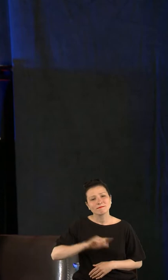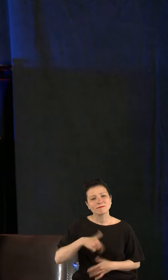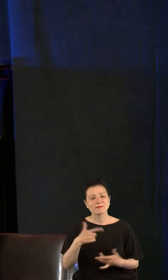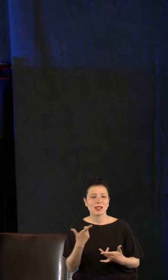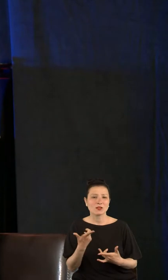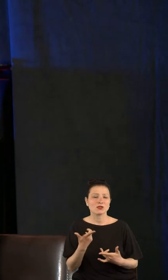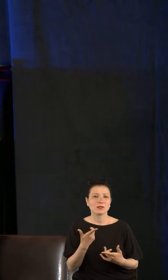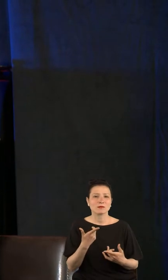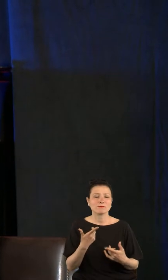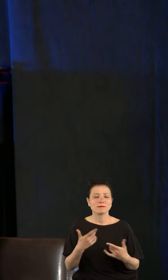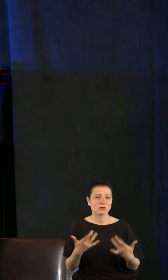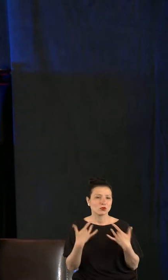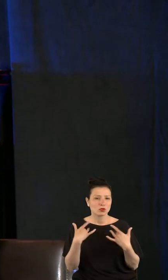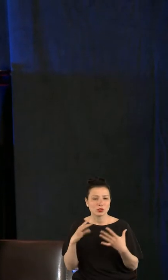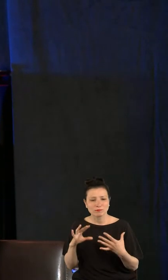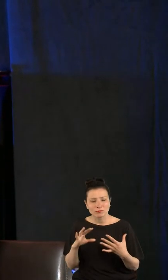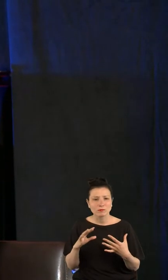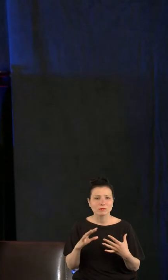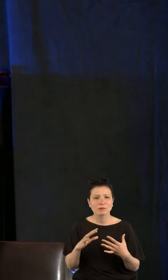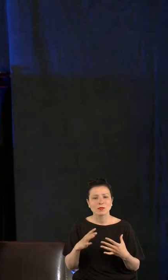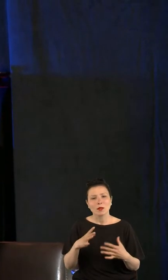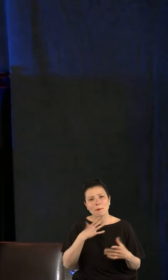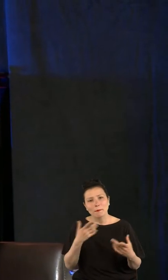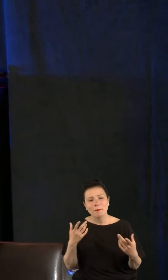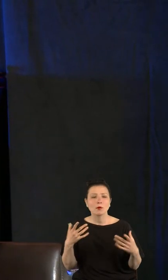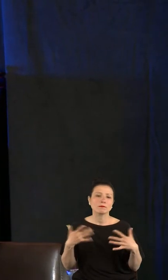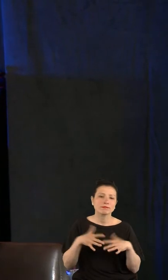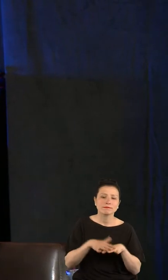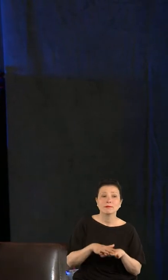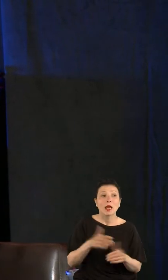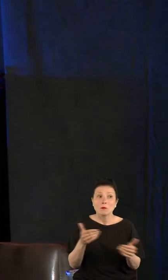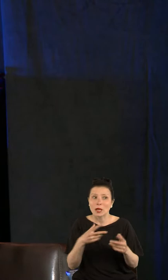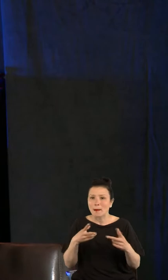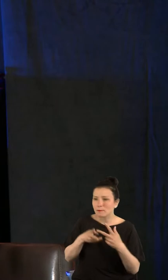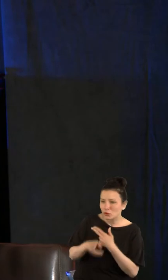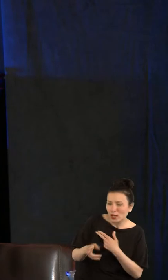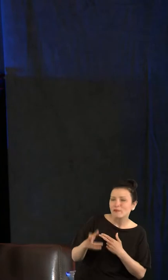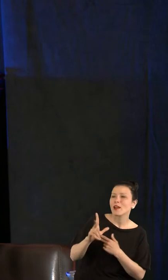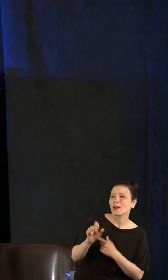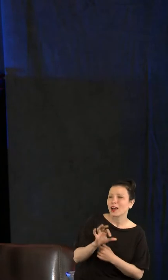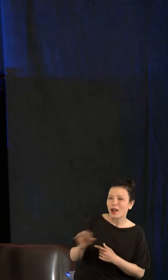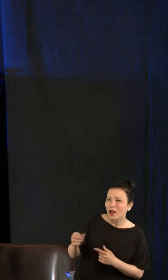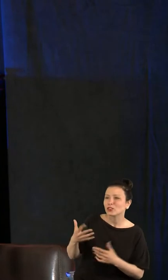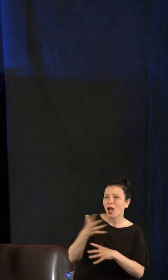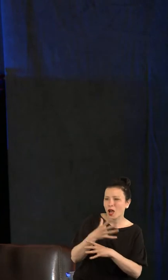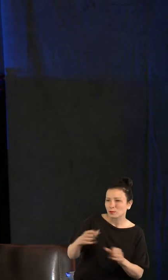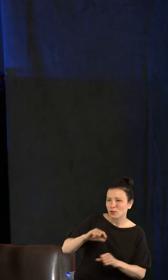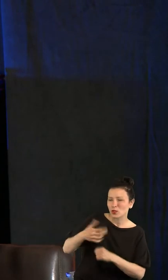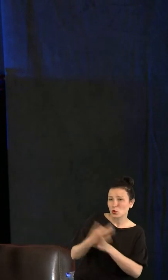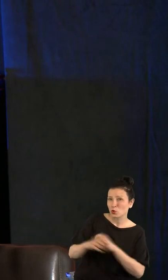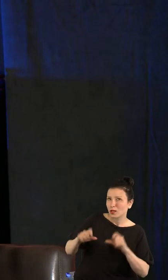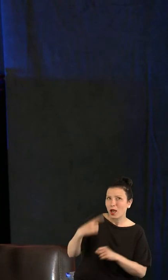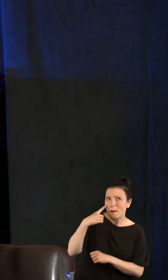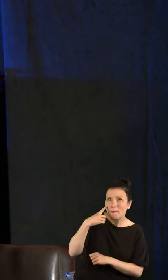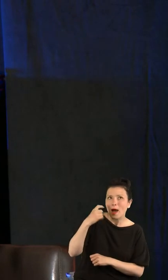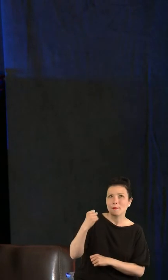nie bez powodu. Może, przepraszam, ja przerwę ci. Kasia skończyła naszą uczelnię. Pamiętam, kiedy weszła, ja jeszcze